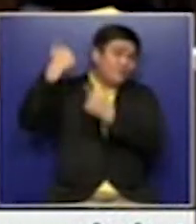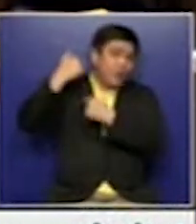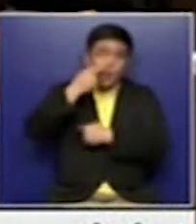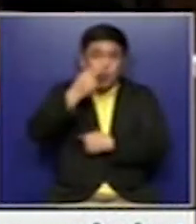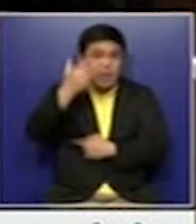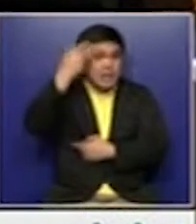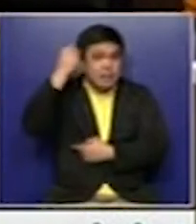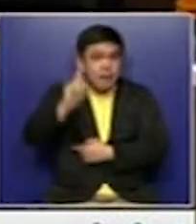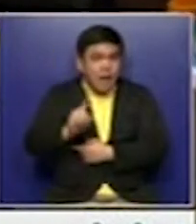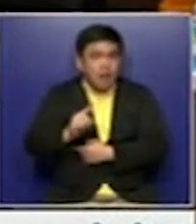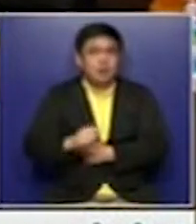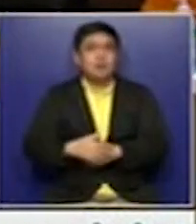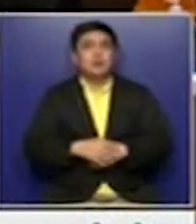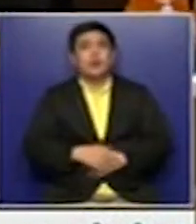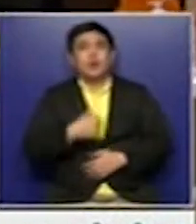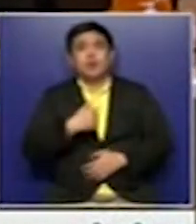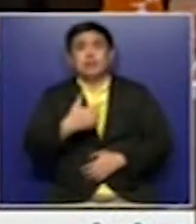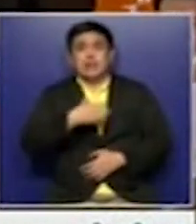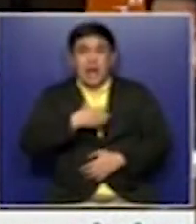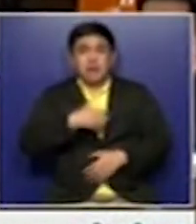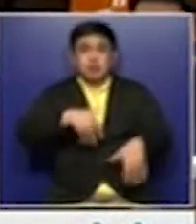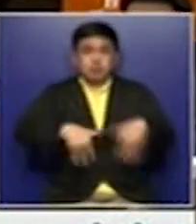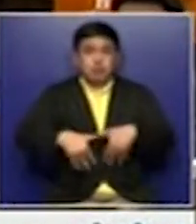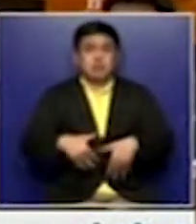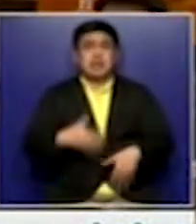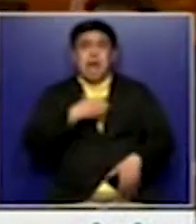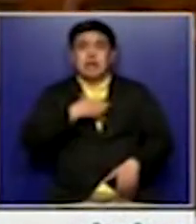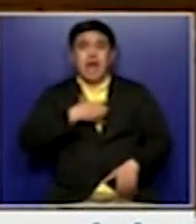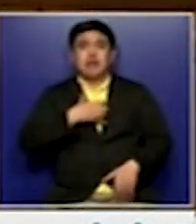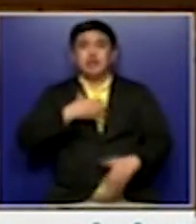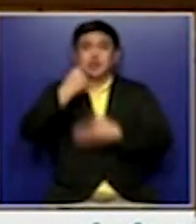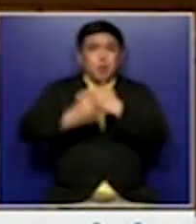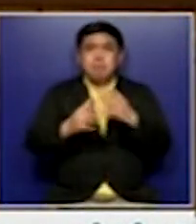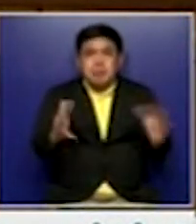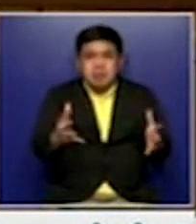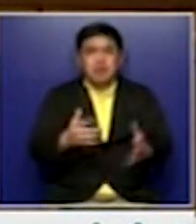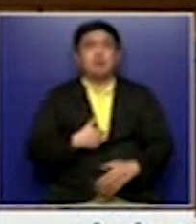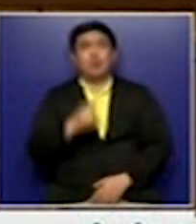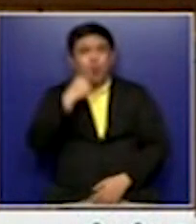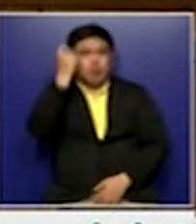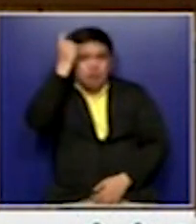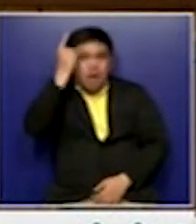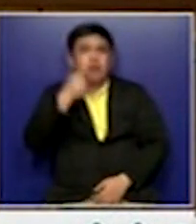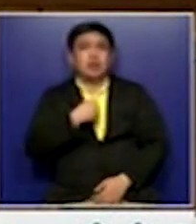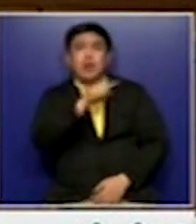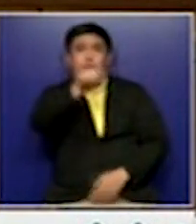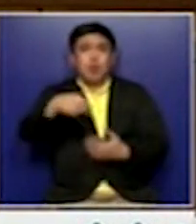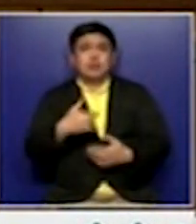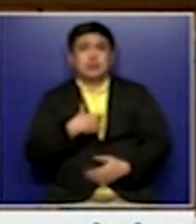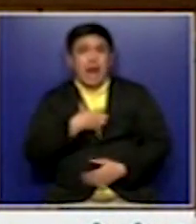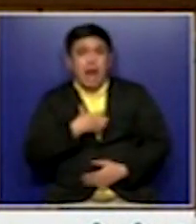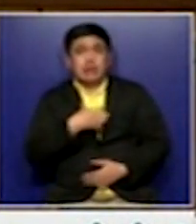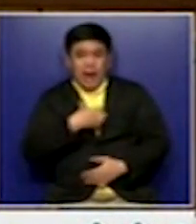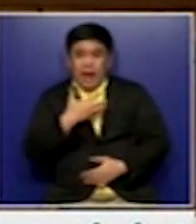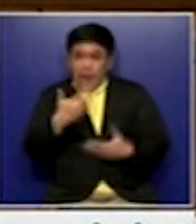มอะไรที่มันทุกคนเขาบอกแล้วความต้องการของประชาชนเนี่ยไม่มีวันสิ้นสุดผมเข้าใจแต่ท่านต้องอย่าลืมว่าความต้องการของท่านได้รับการสนองตอบม